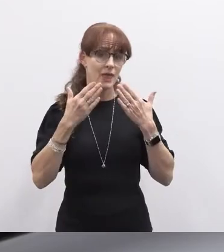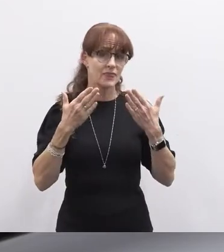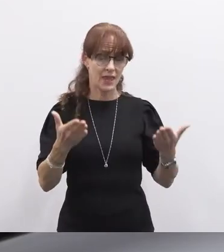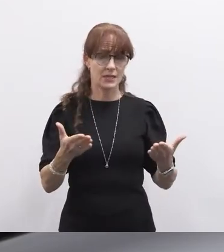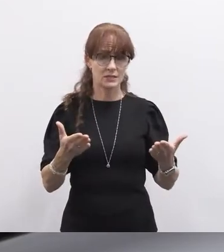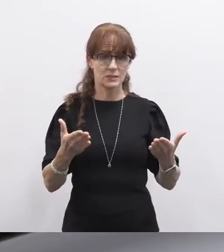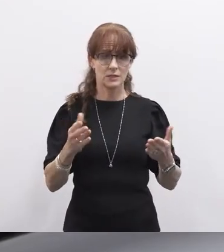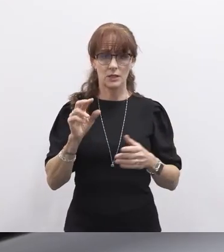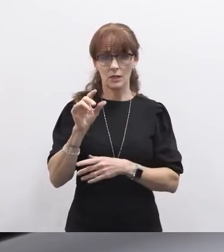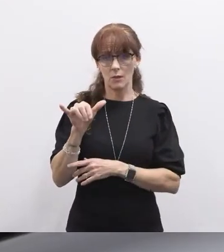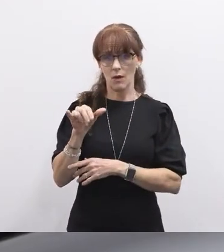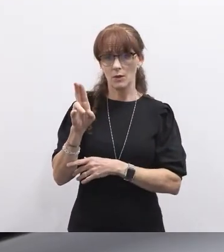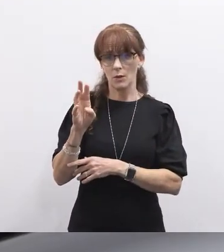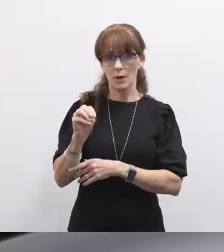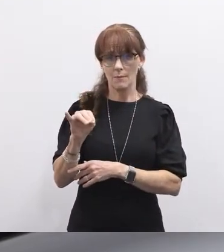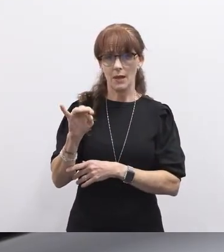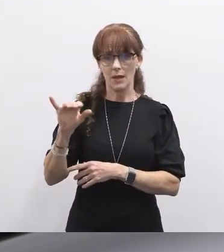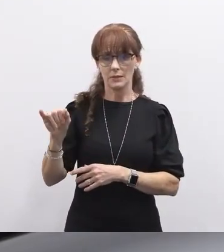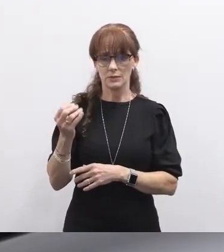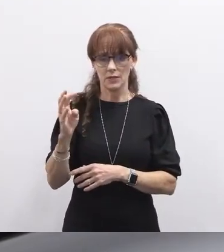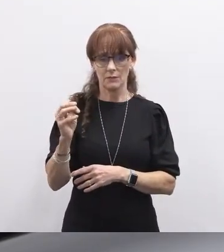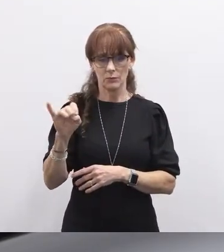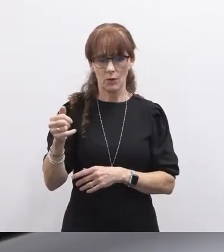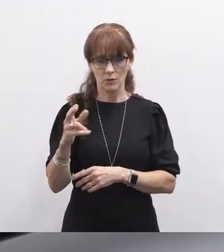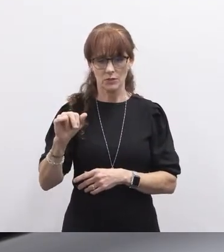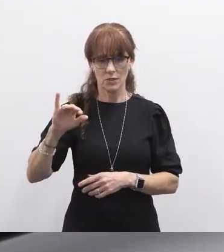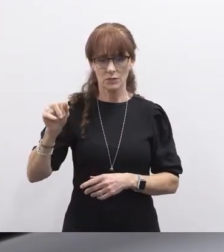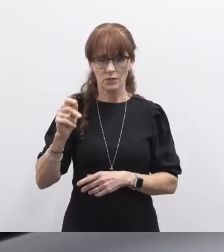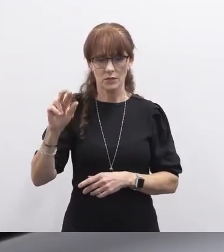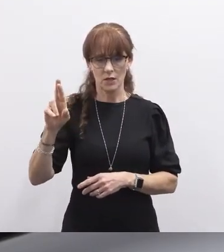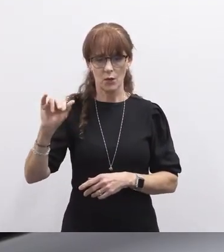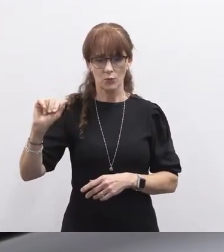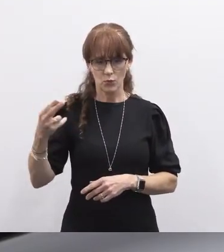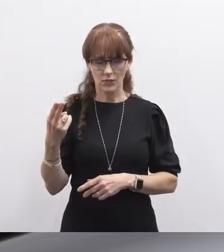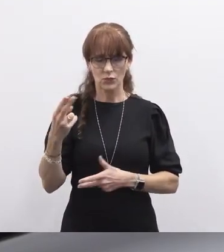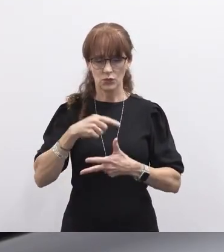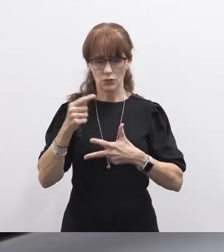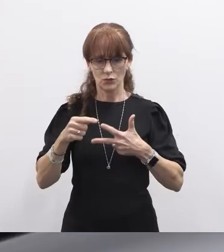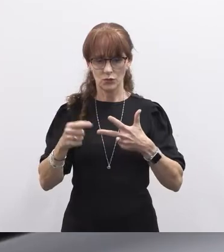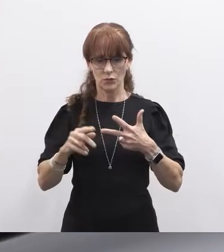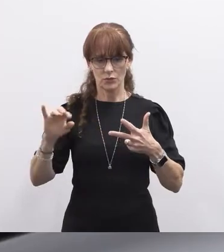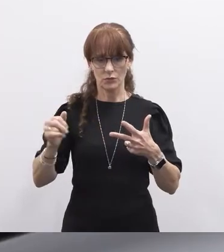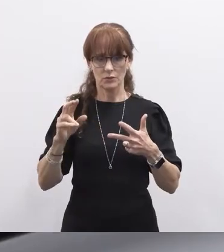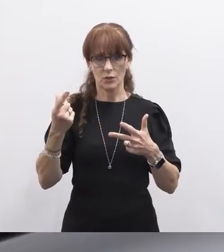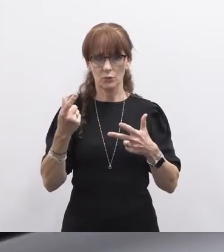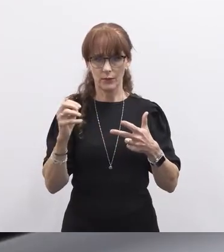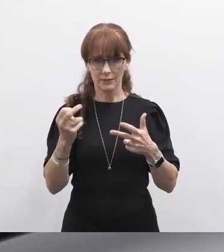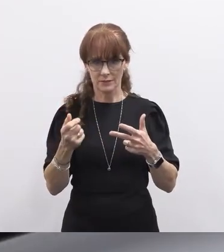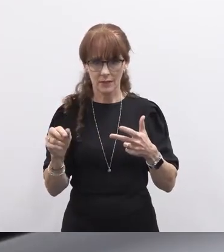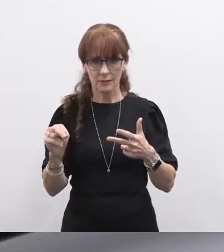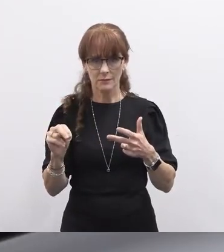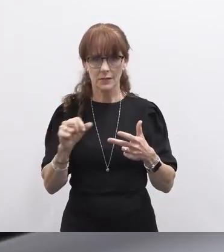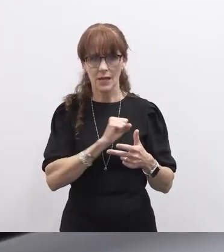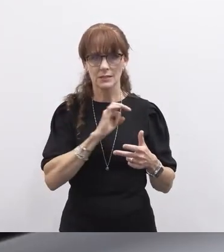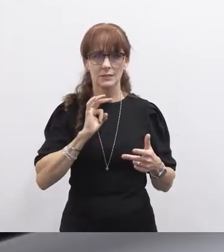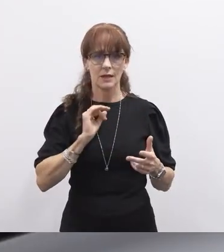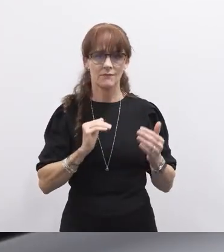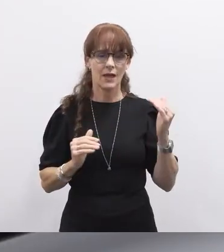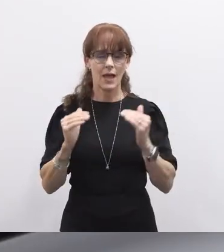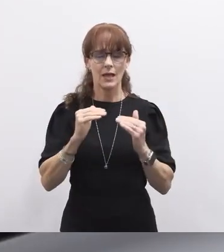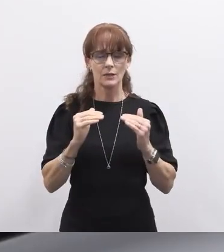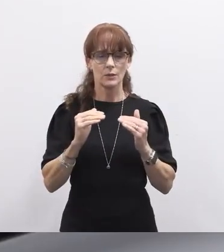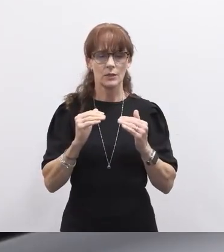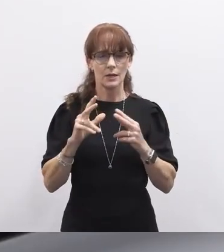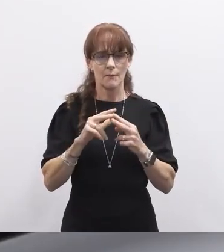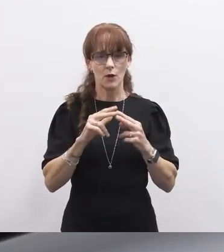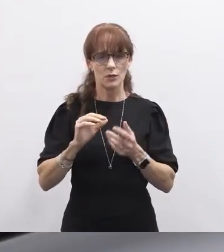ខ្ញុំសូមថ្លែងអំណរគុណអ្នកស្រី Yumi លោក Suarez ហើយនិងលោក Justin Rich និង Justin Grayson ហើយ